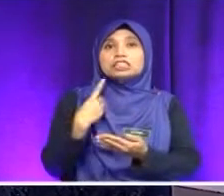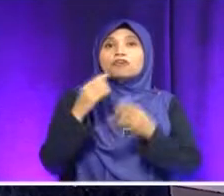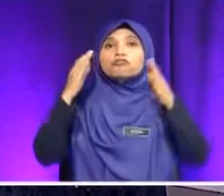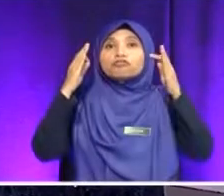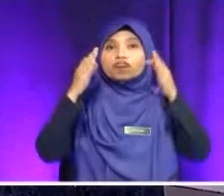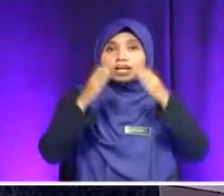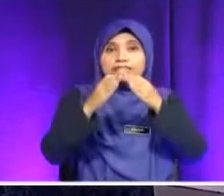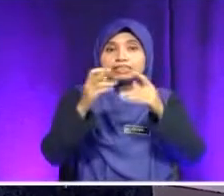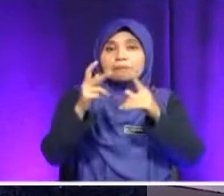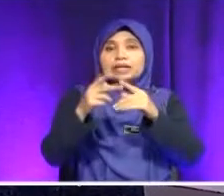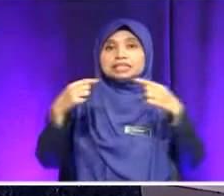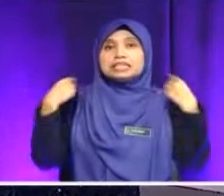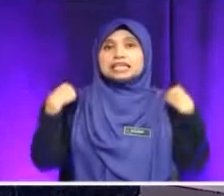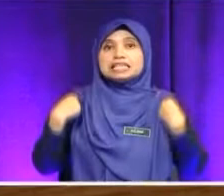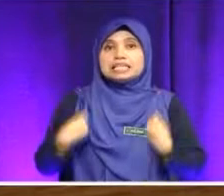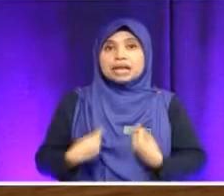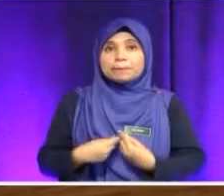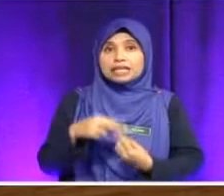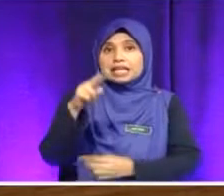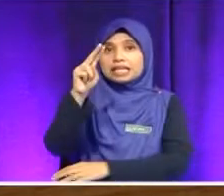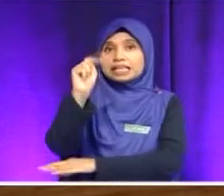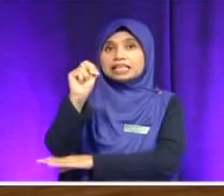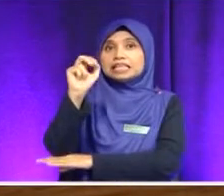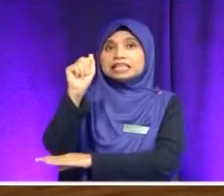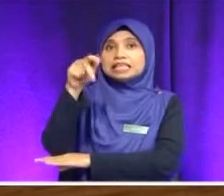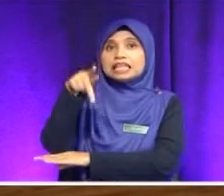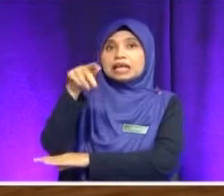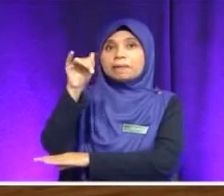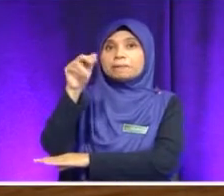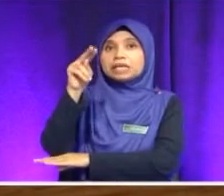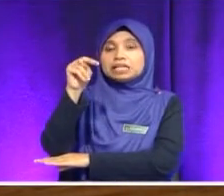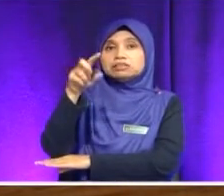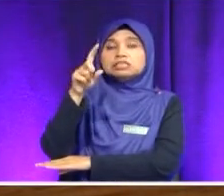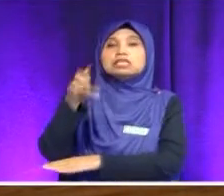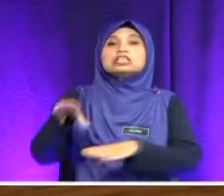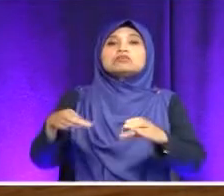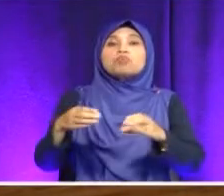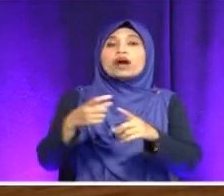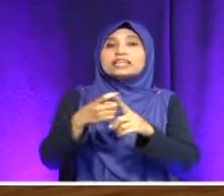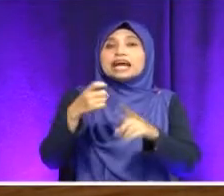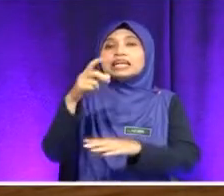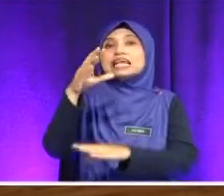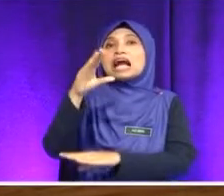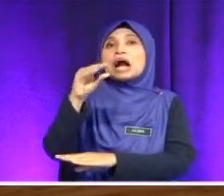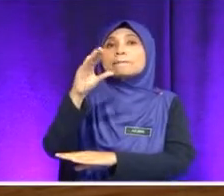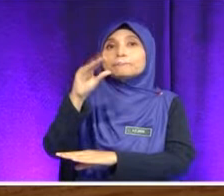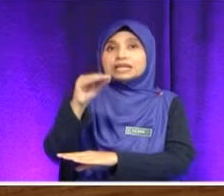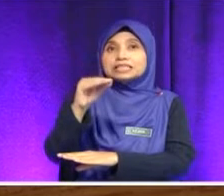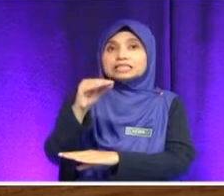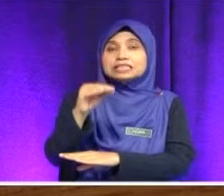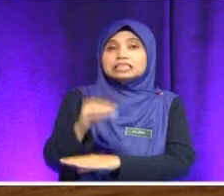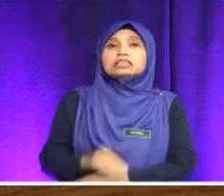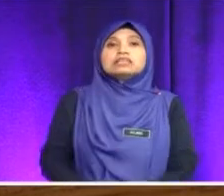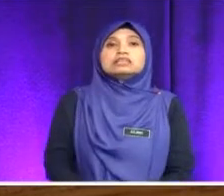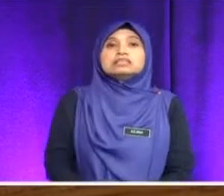Neki kirim-kirim diperbuat daripada Febri kapas ataupun Febri linen kedudukan tiang kapas ini ke-22